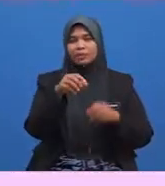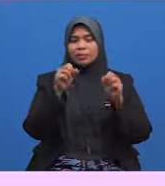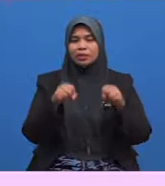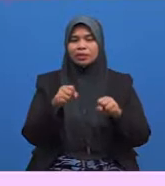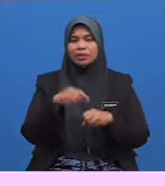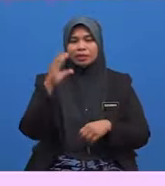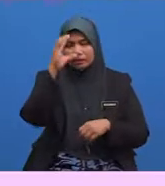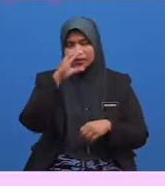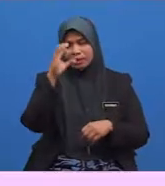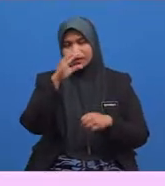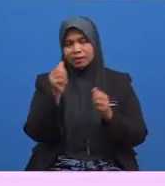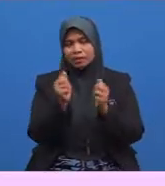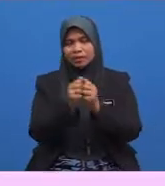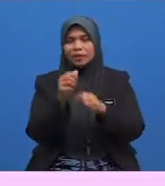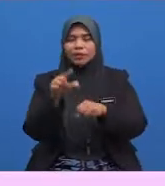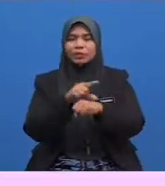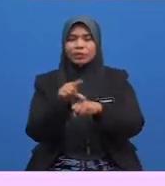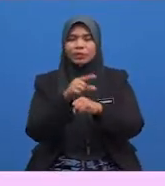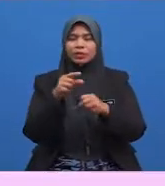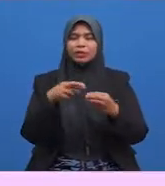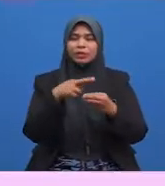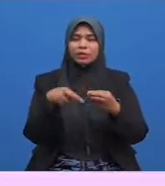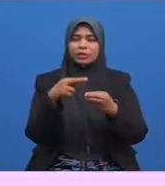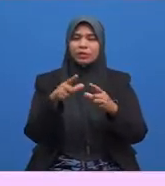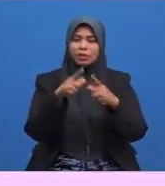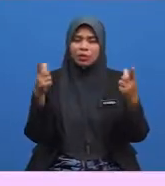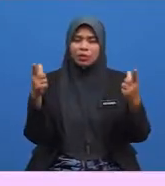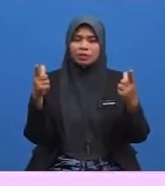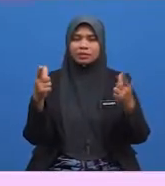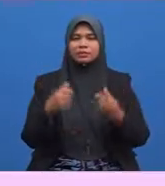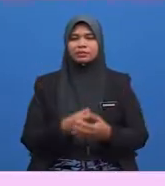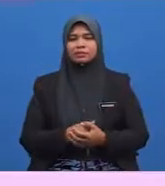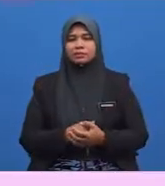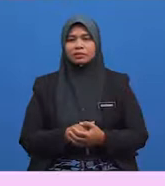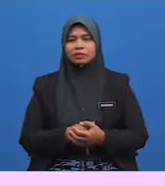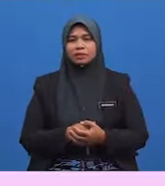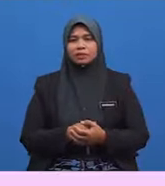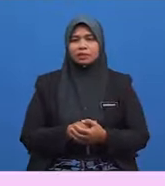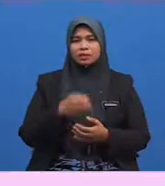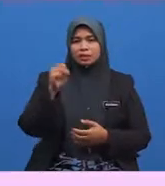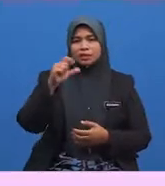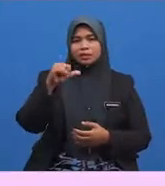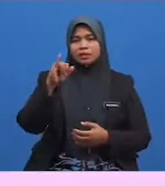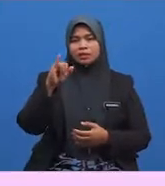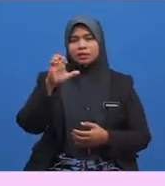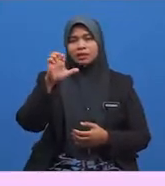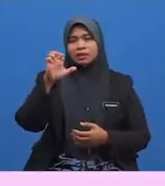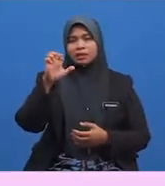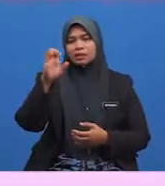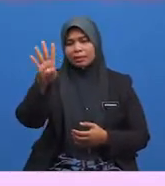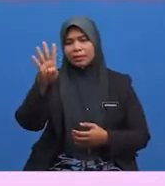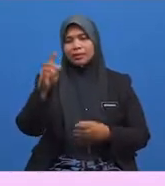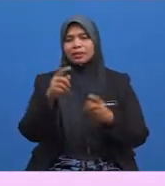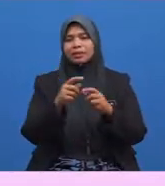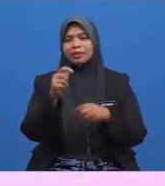dicari dengan menggunakan rumus luas segi 4 tepat. sisi yang panjang merupakan